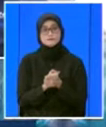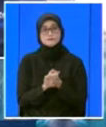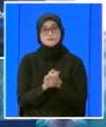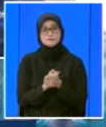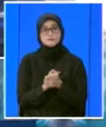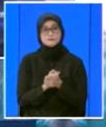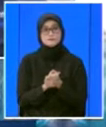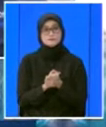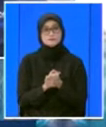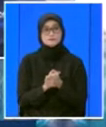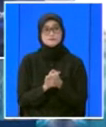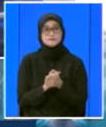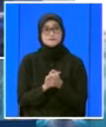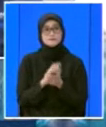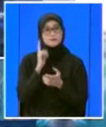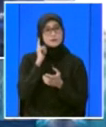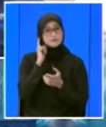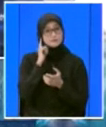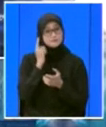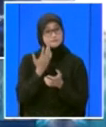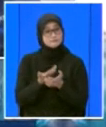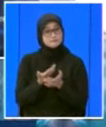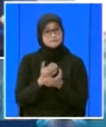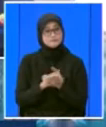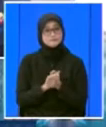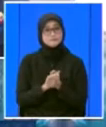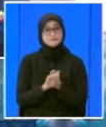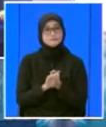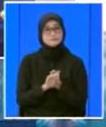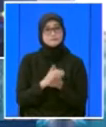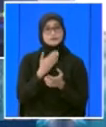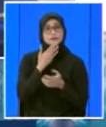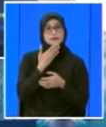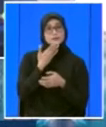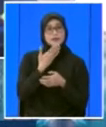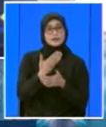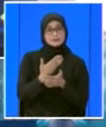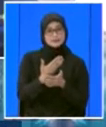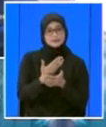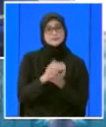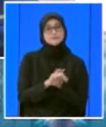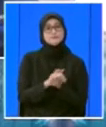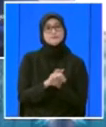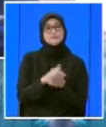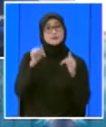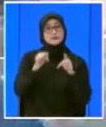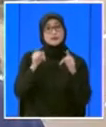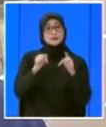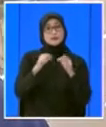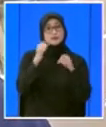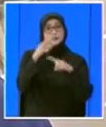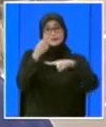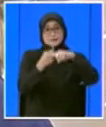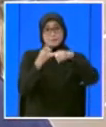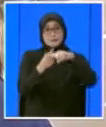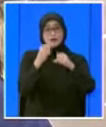Ya, dari Rizky bisa dengar. Ya, baik. Terima kasih, ya. Juno dan juga pemirsa. Kawasan Simpang